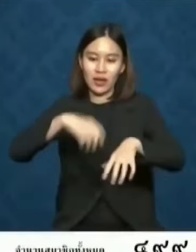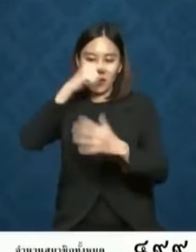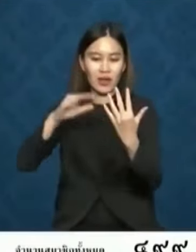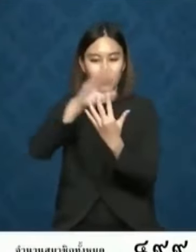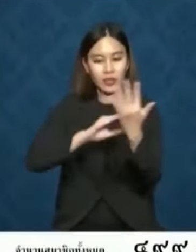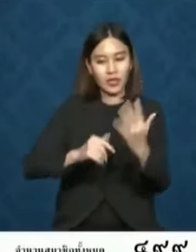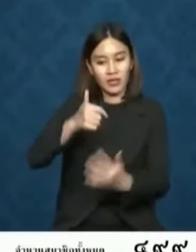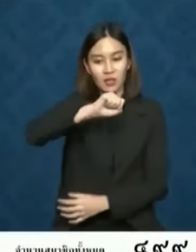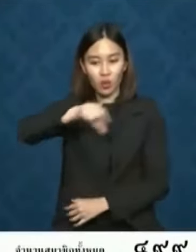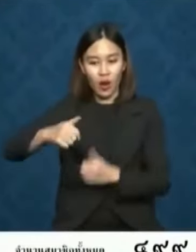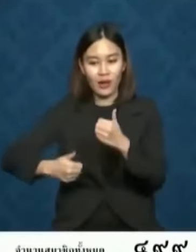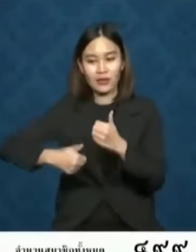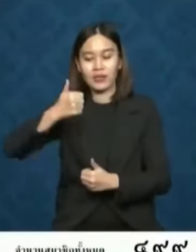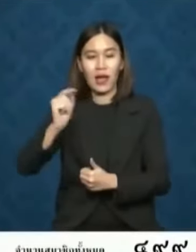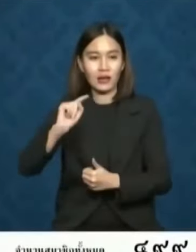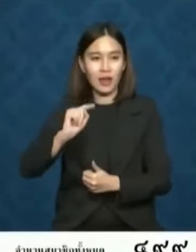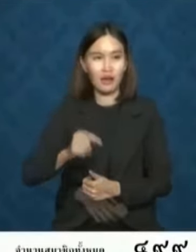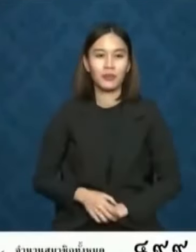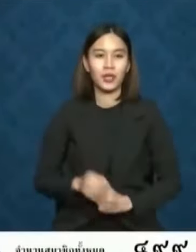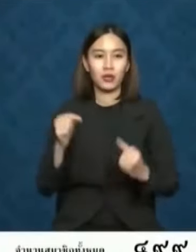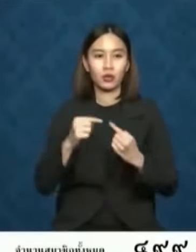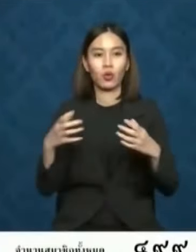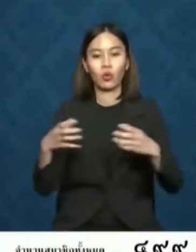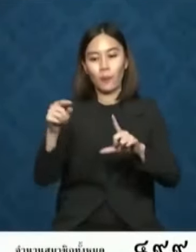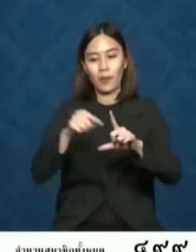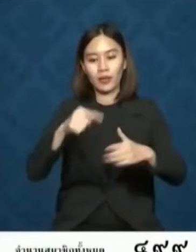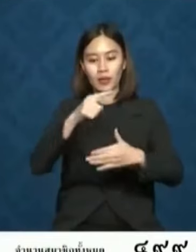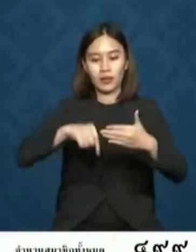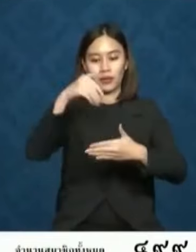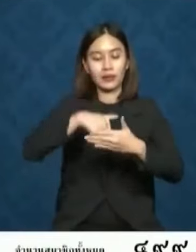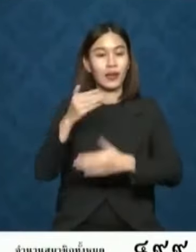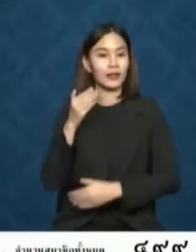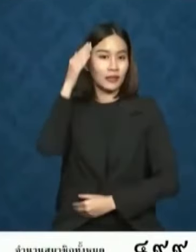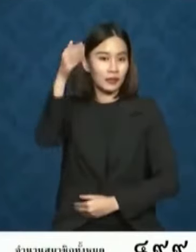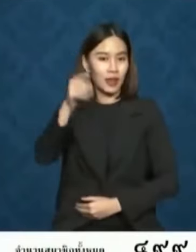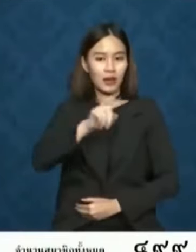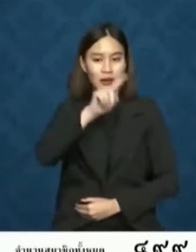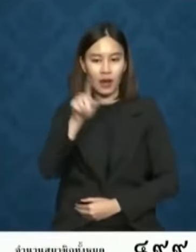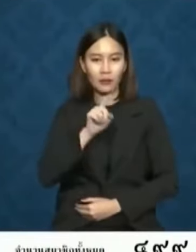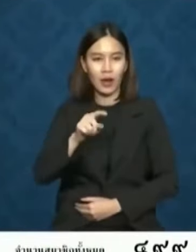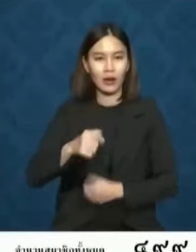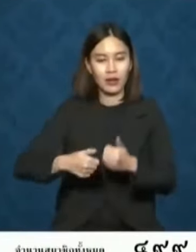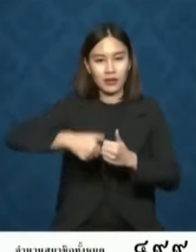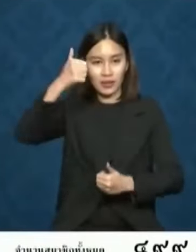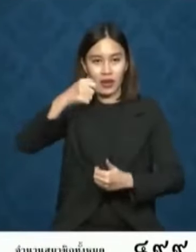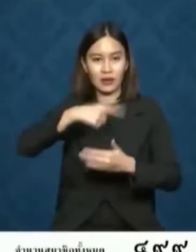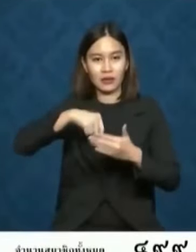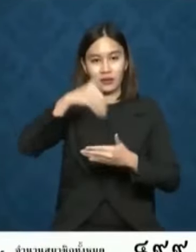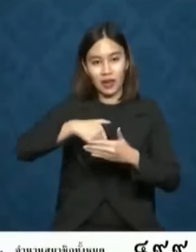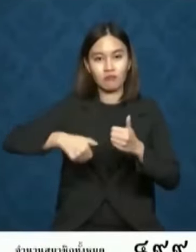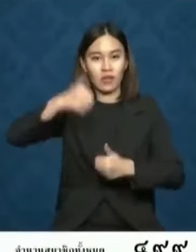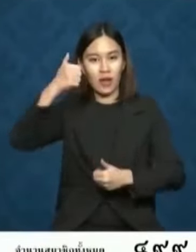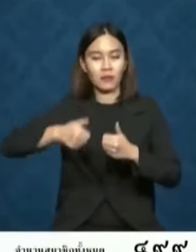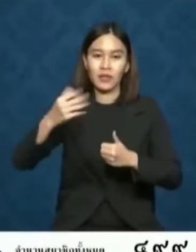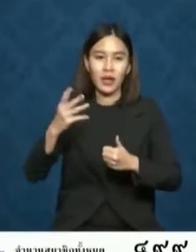ากลับมาชมข่าวกันต่อค่ะ โจทย์ของพรรคก้าวไกลในการเลือกตั้งครั้งหน้าไม่ใช่คำถามว่าเราจะชนะการเลือกตั้งไหม